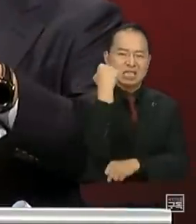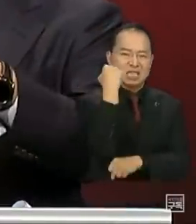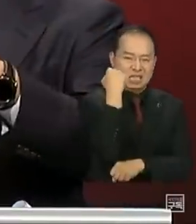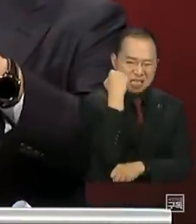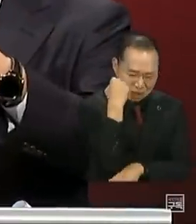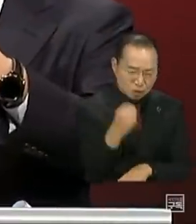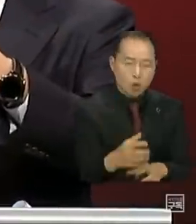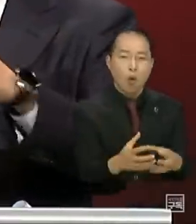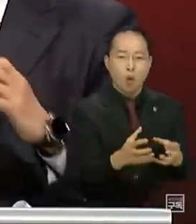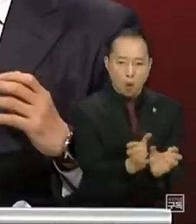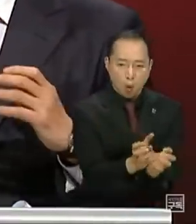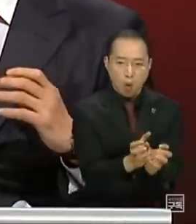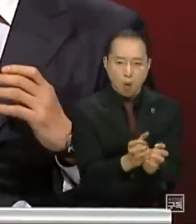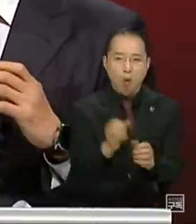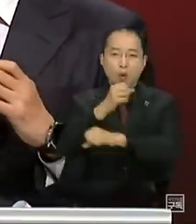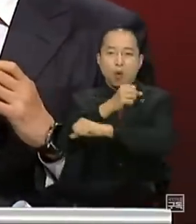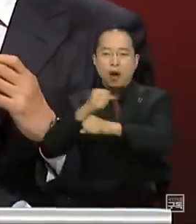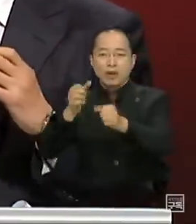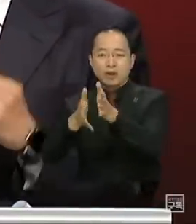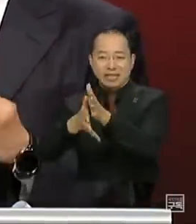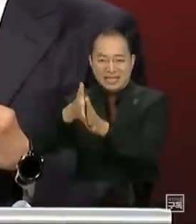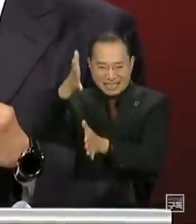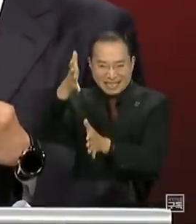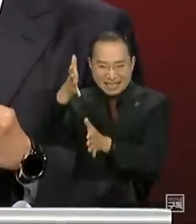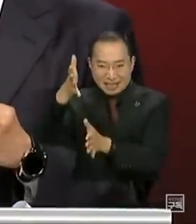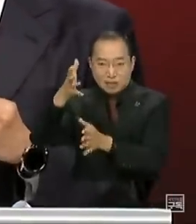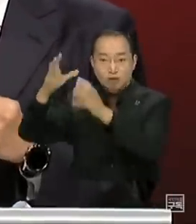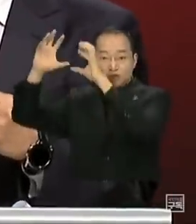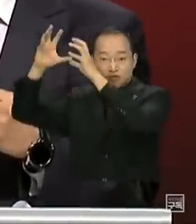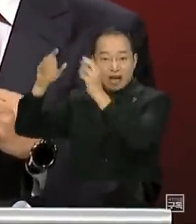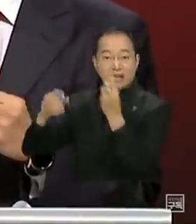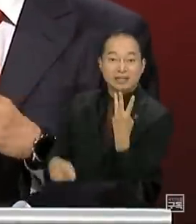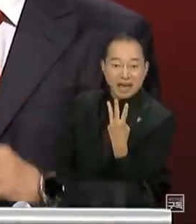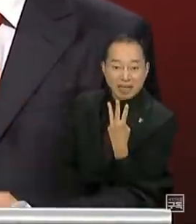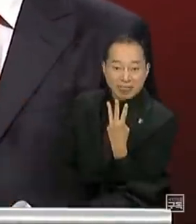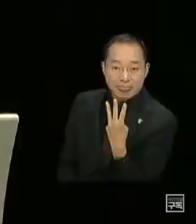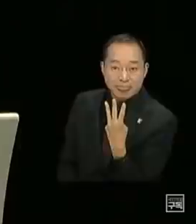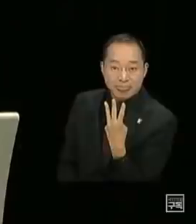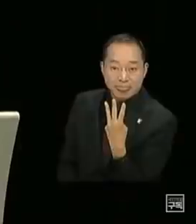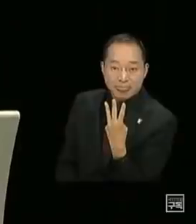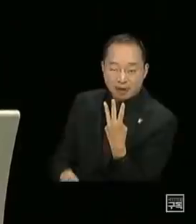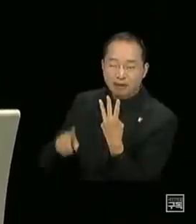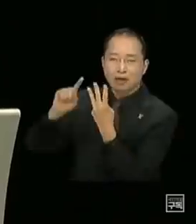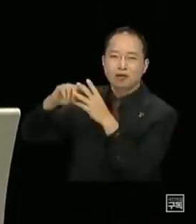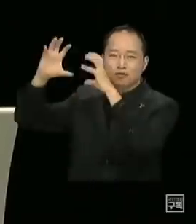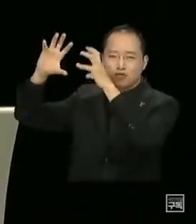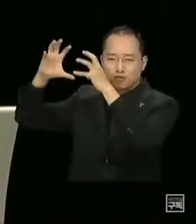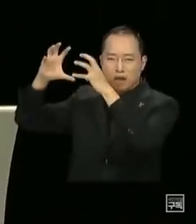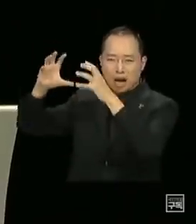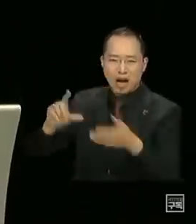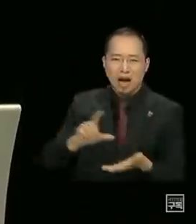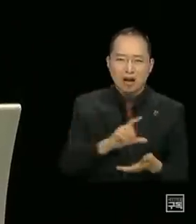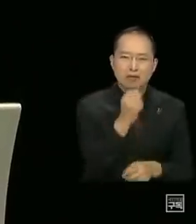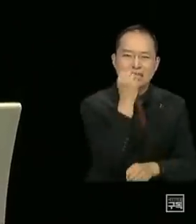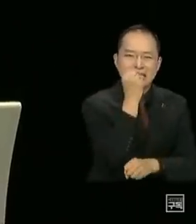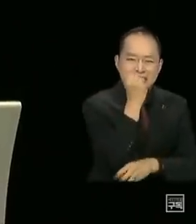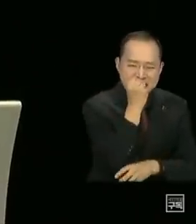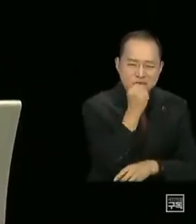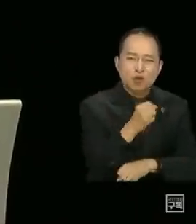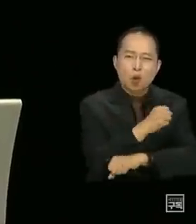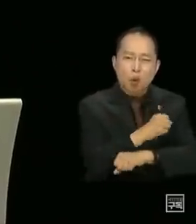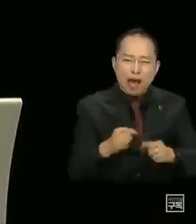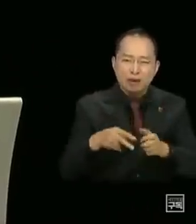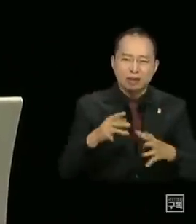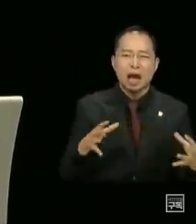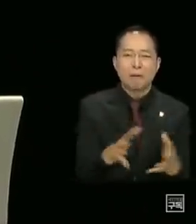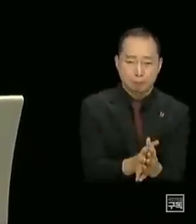국가를 기초 광역을 통합을 해서 2단계 행정 체제로 지금 제주도처럼 그래 한번 만들어 보려고